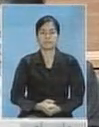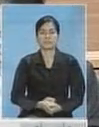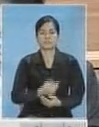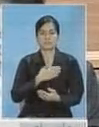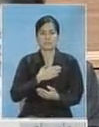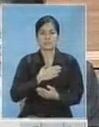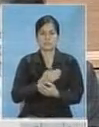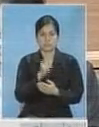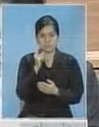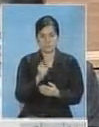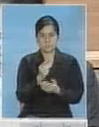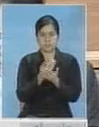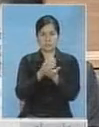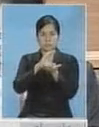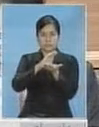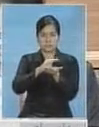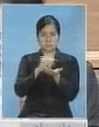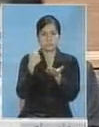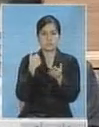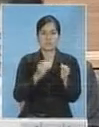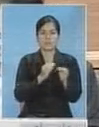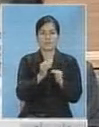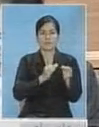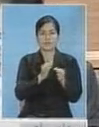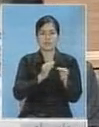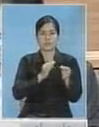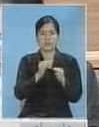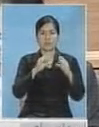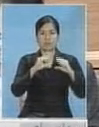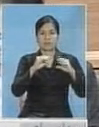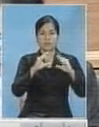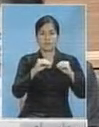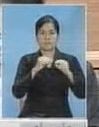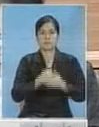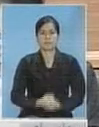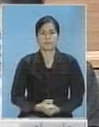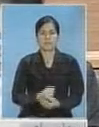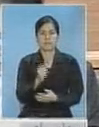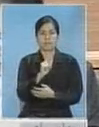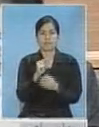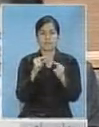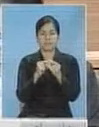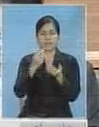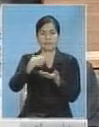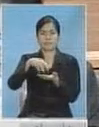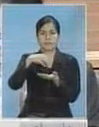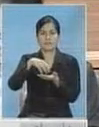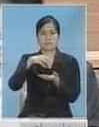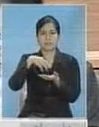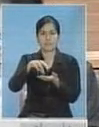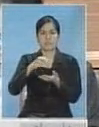องในการปรับลดแล้วก็ชี้แจงต่อในที่ประชุมสภาแห่งนี้และเพื่อที่สะท้อนให้เห็นถึ